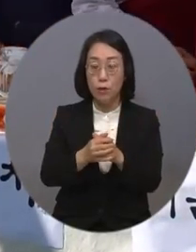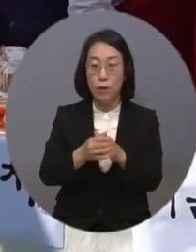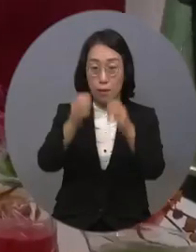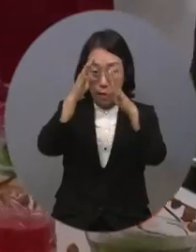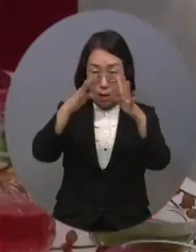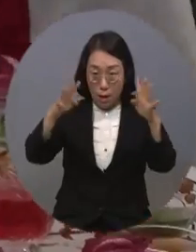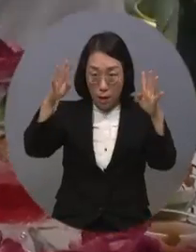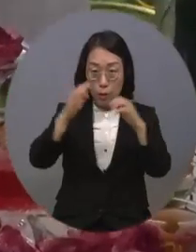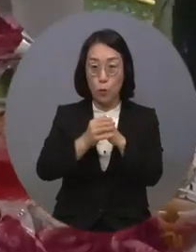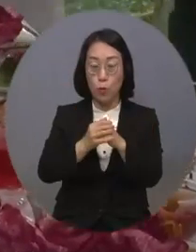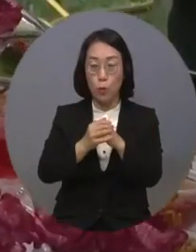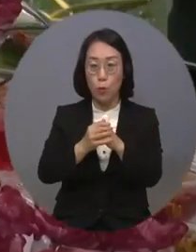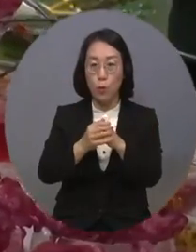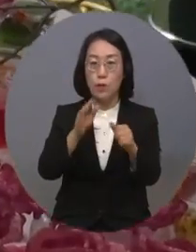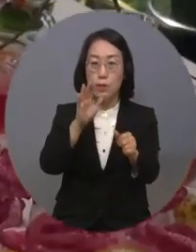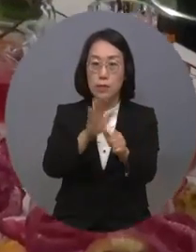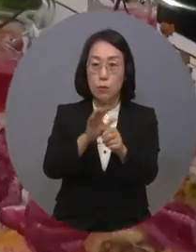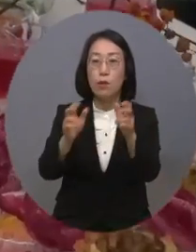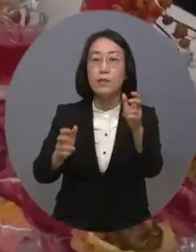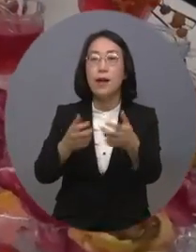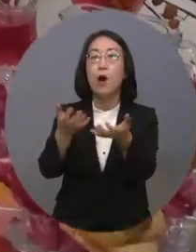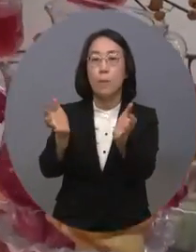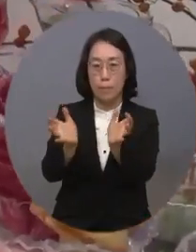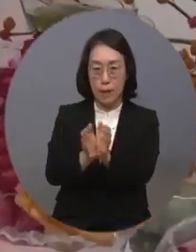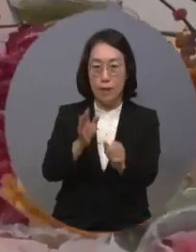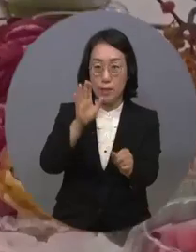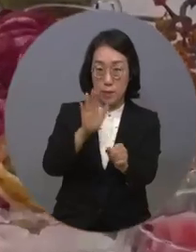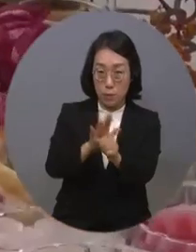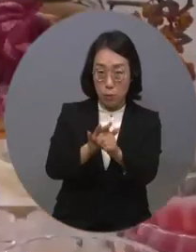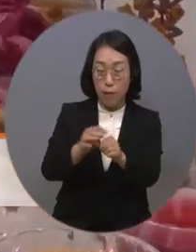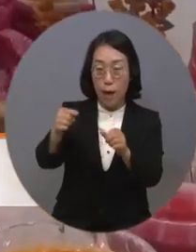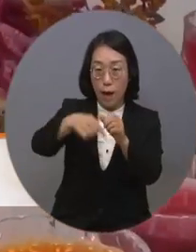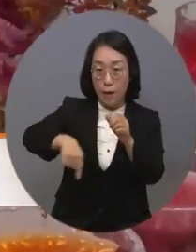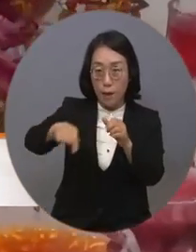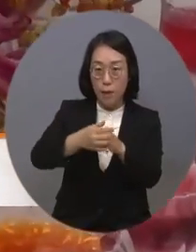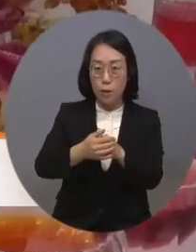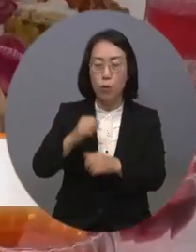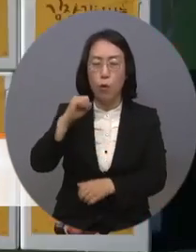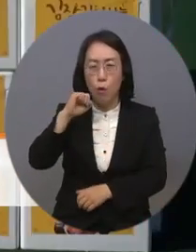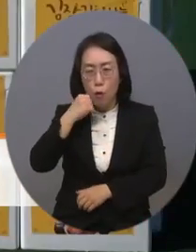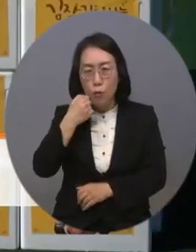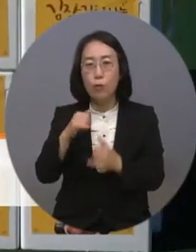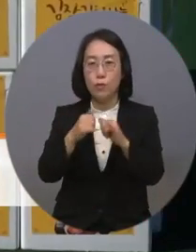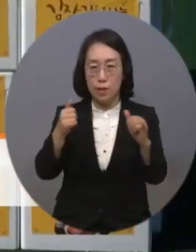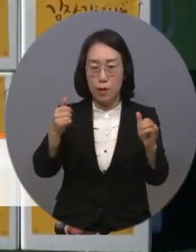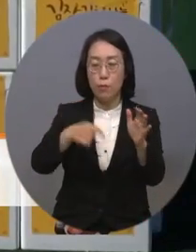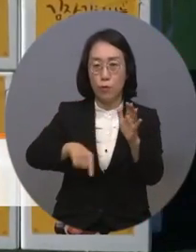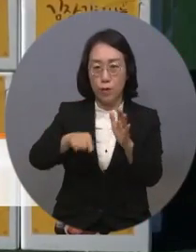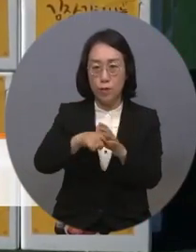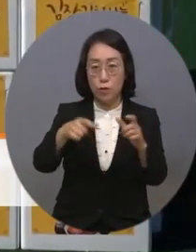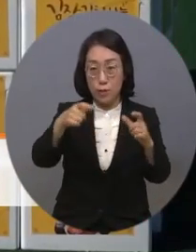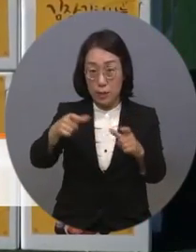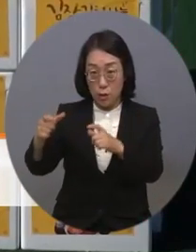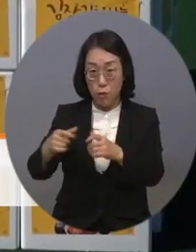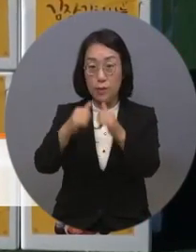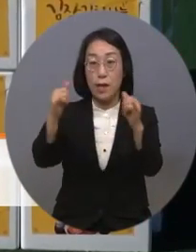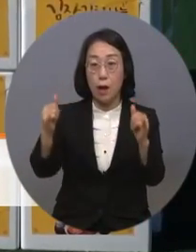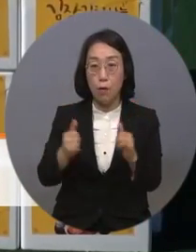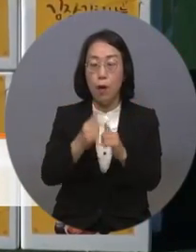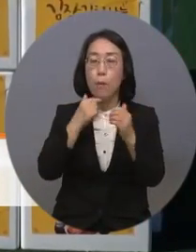군장대학교 혁신지원사업단이 주관했으며 군산시 내에 있는 소외계층을 위한 지역사회 봉사